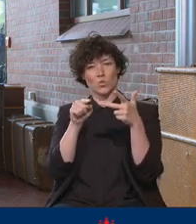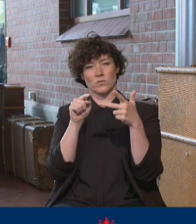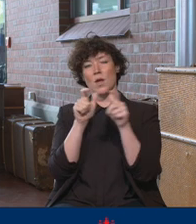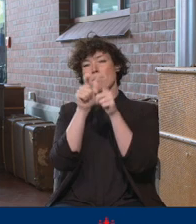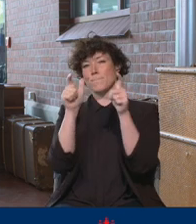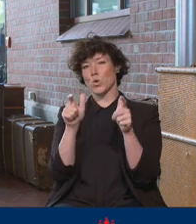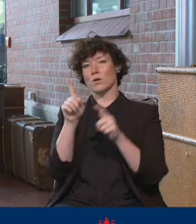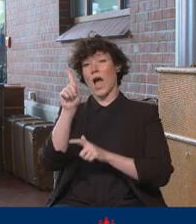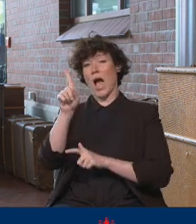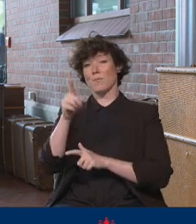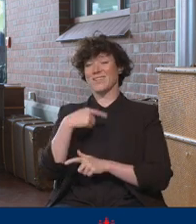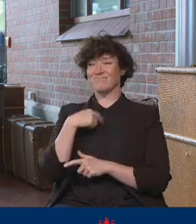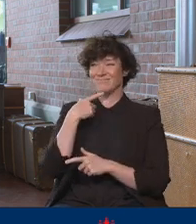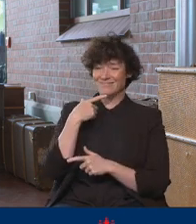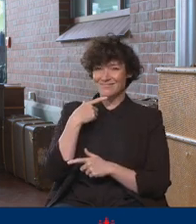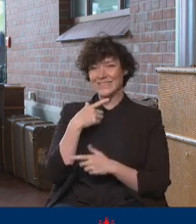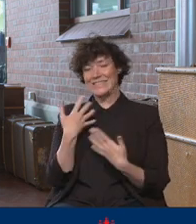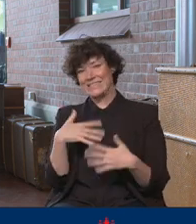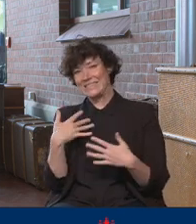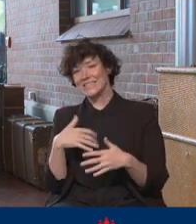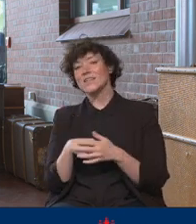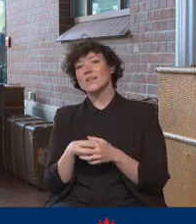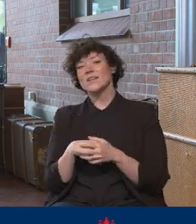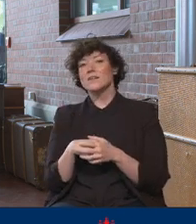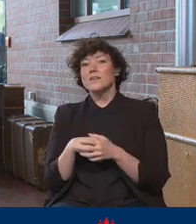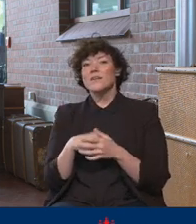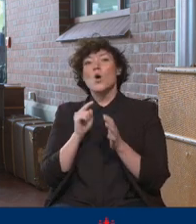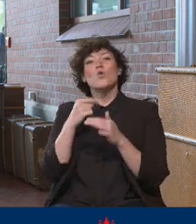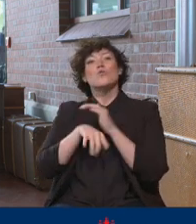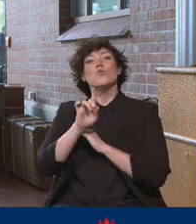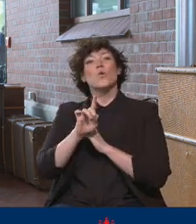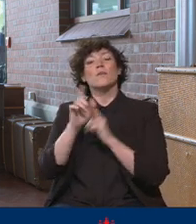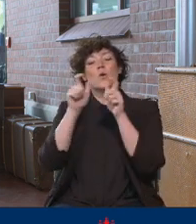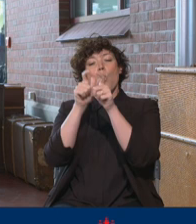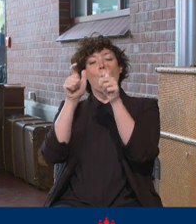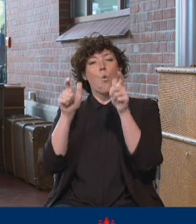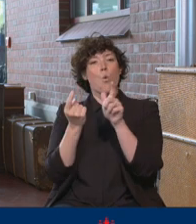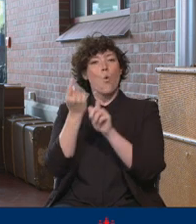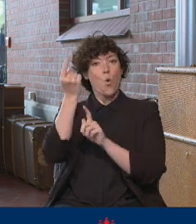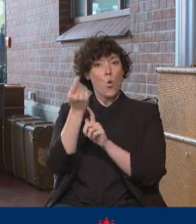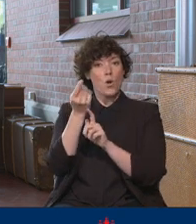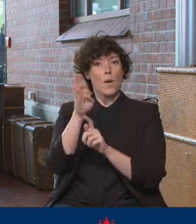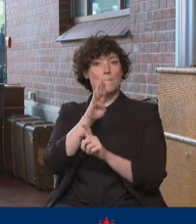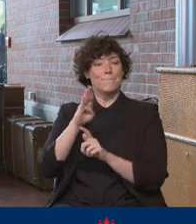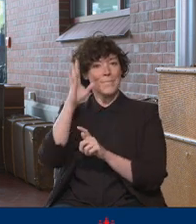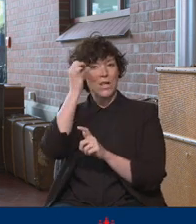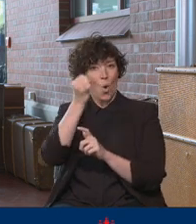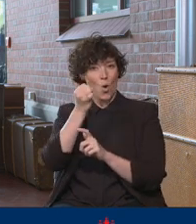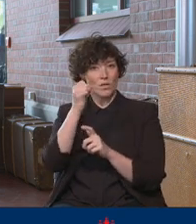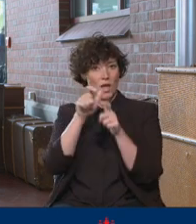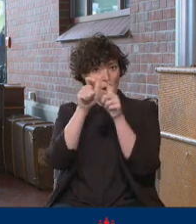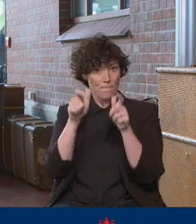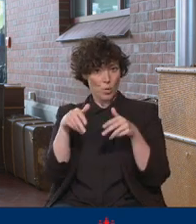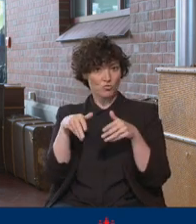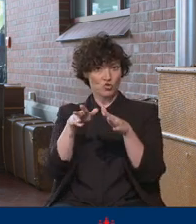bedenken die ist durch die hochlager der billhorner brückenstraße dann das lichtraumprofil der straße